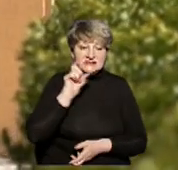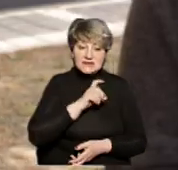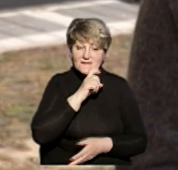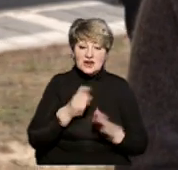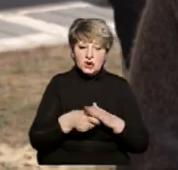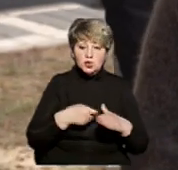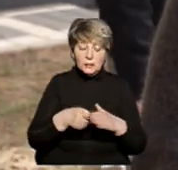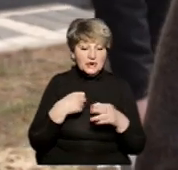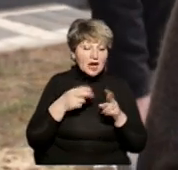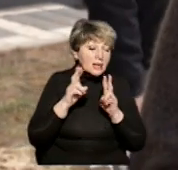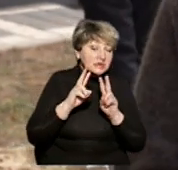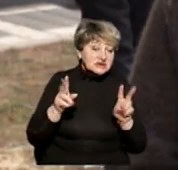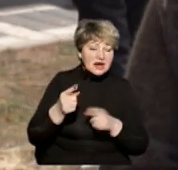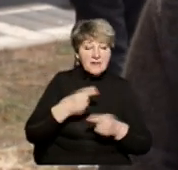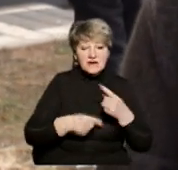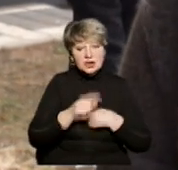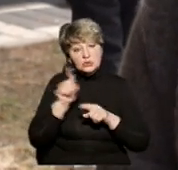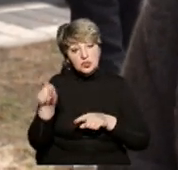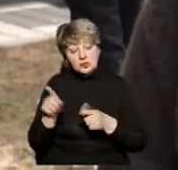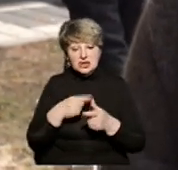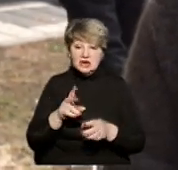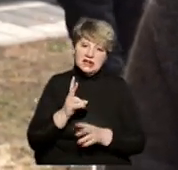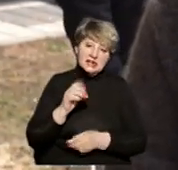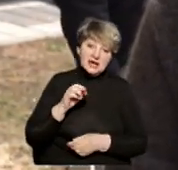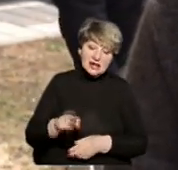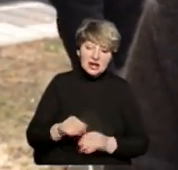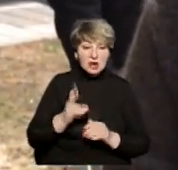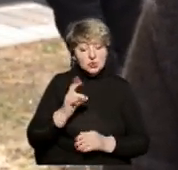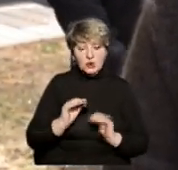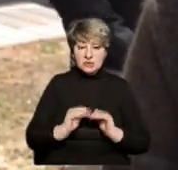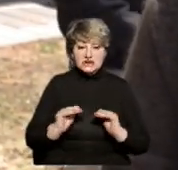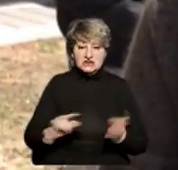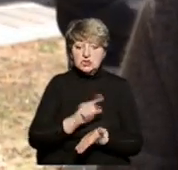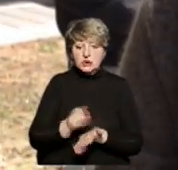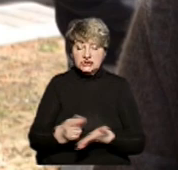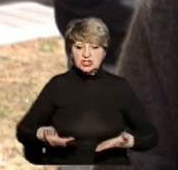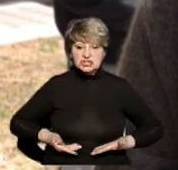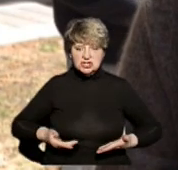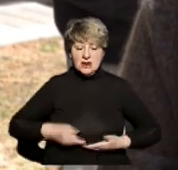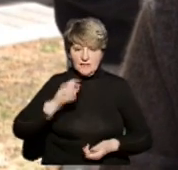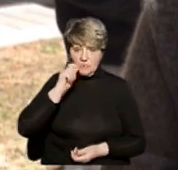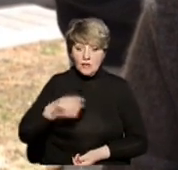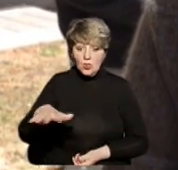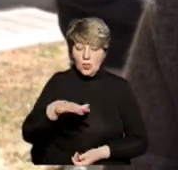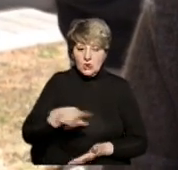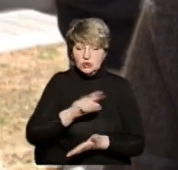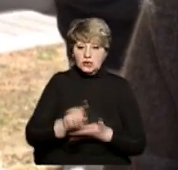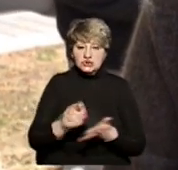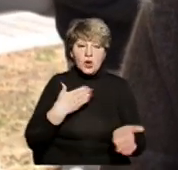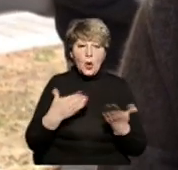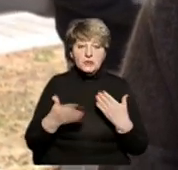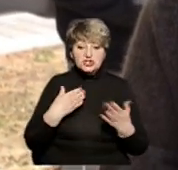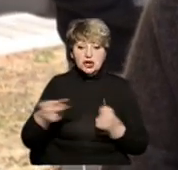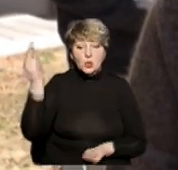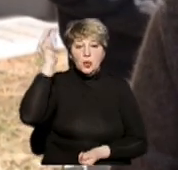Сєвєродонецька. Я не знаю, повернемося ми туди чи ні, але діти повинні жити в Україні, вони повинні спілкуватися, вони повинні